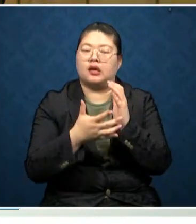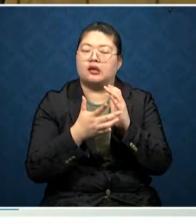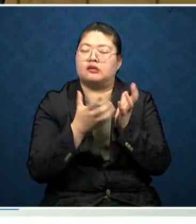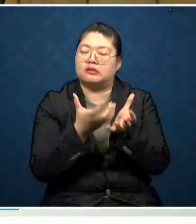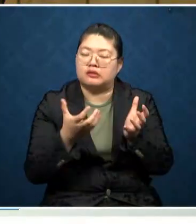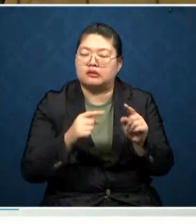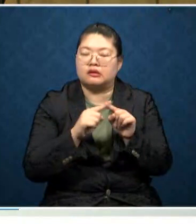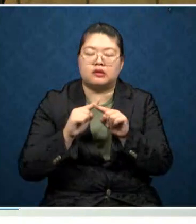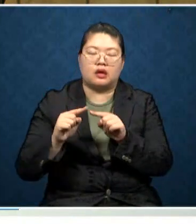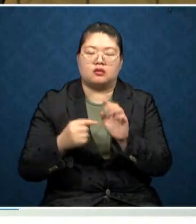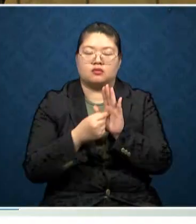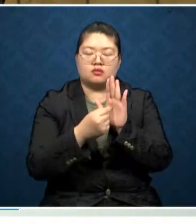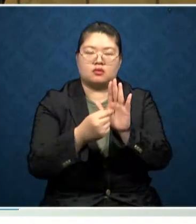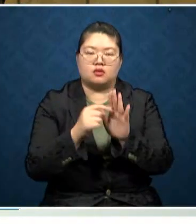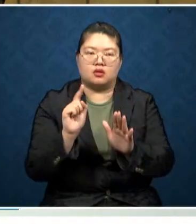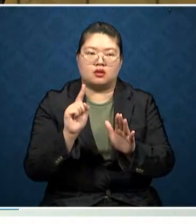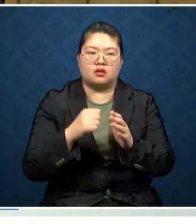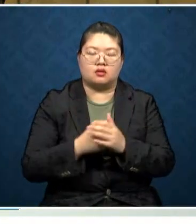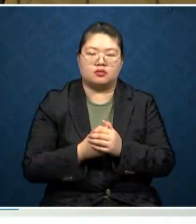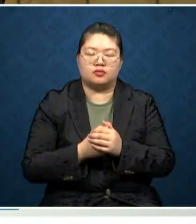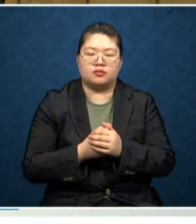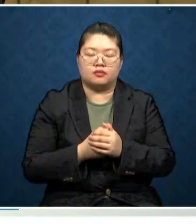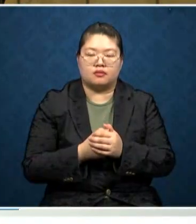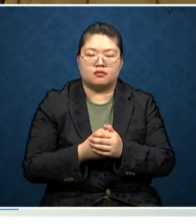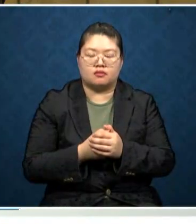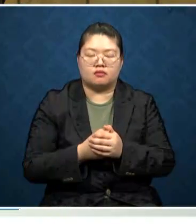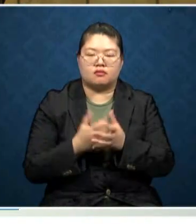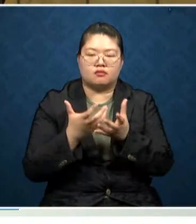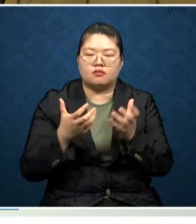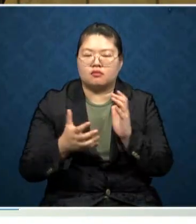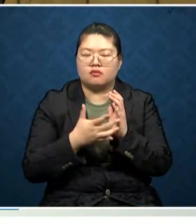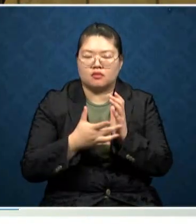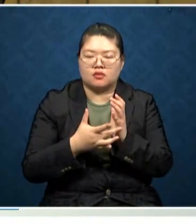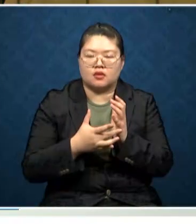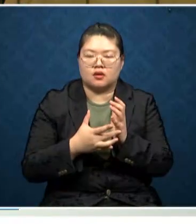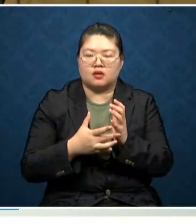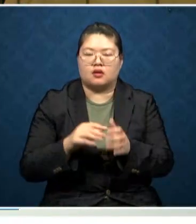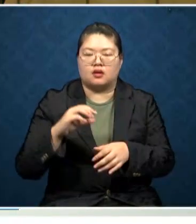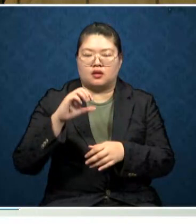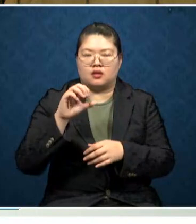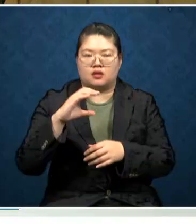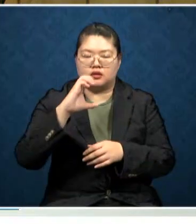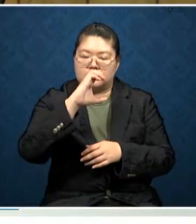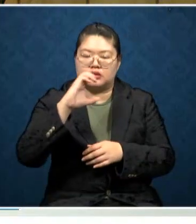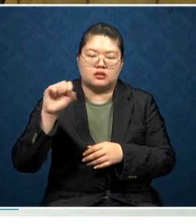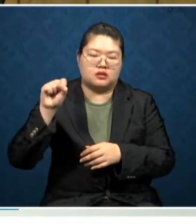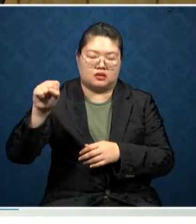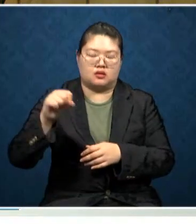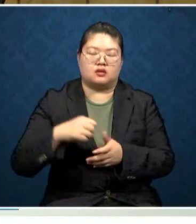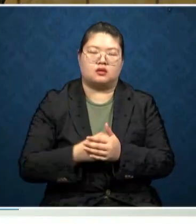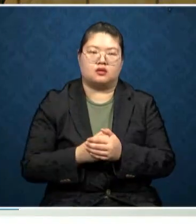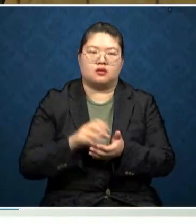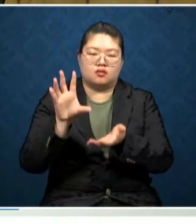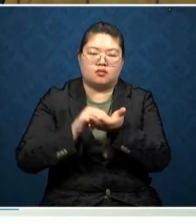เช่นเทคโนโลยีดักจับและกักเก็บคาร์บอนไดออกไซด์หรือccs